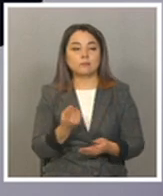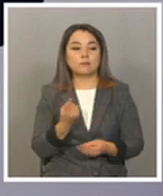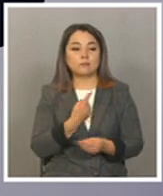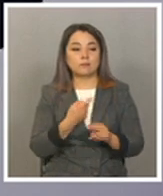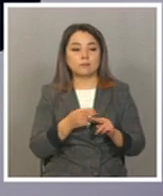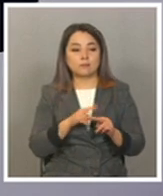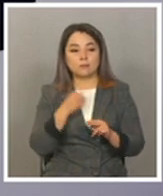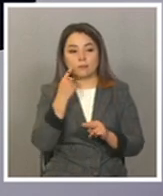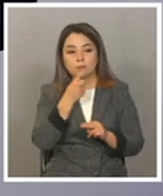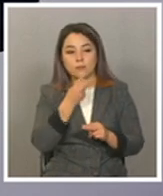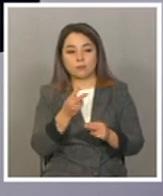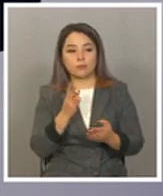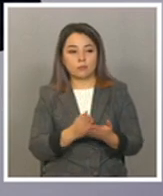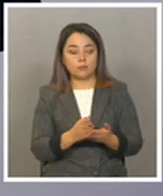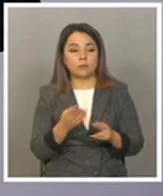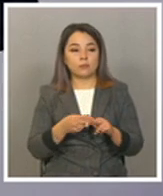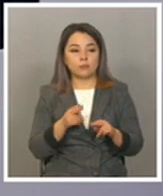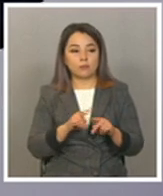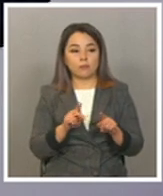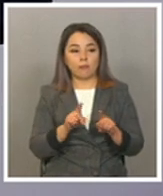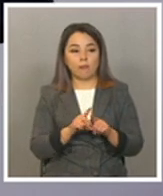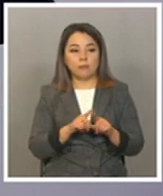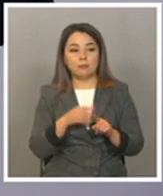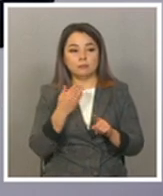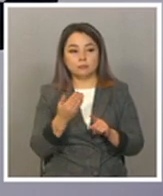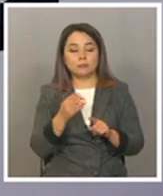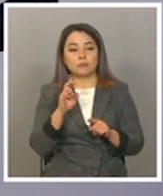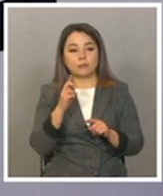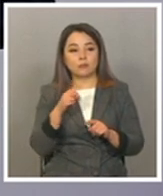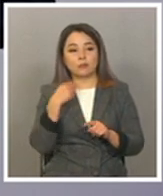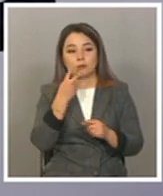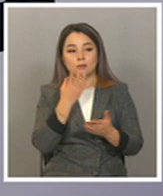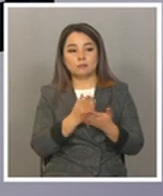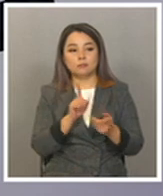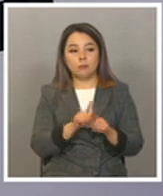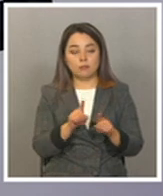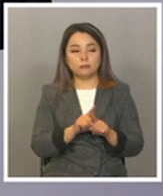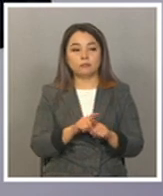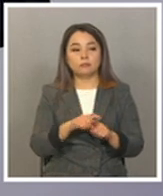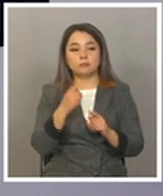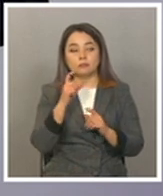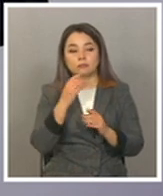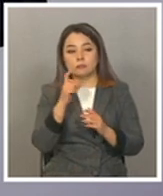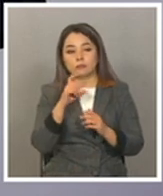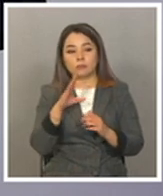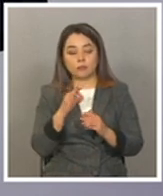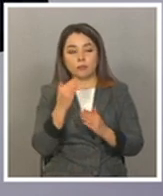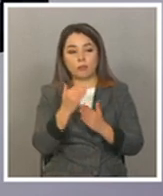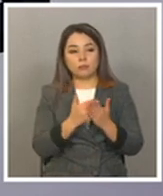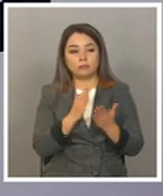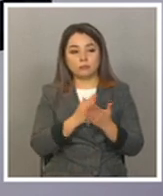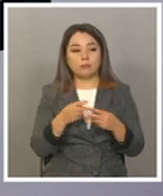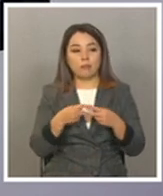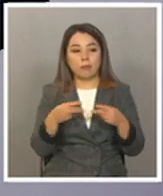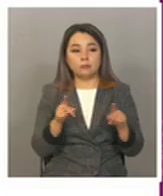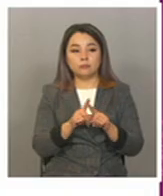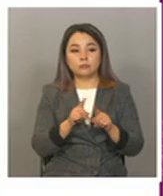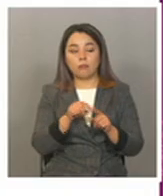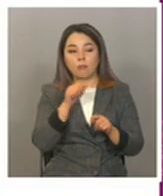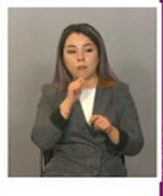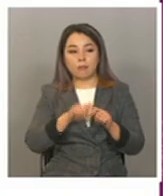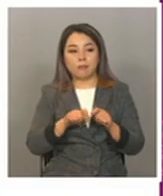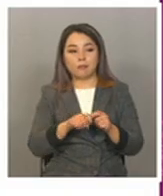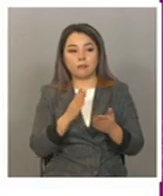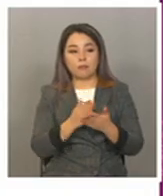көзі. Сонымен қатар биоалуан түрлілік экожүйелердің тепе-теңдігін сақтайды,